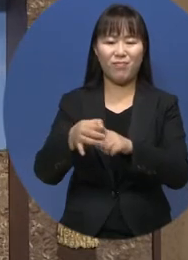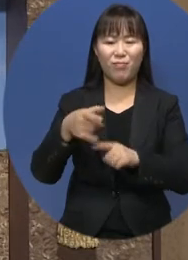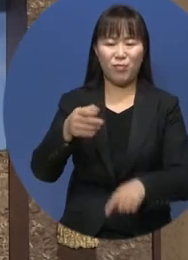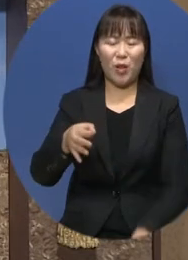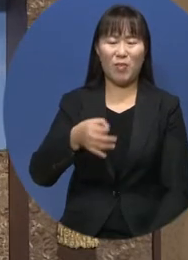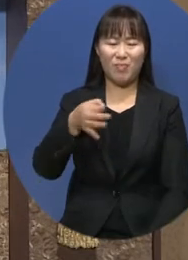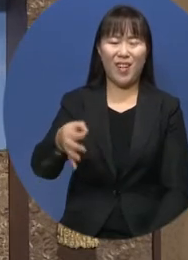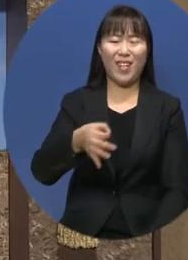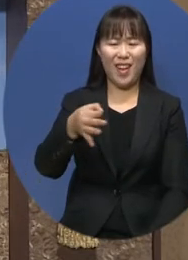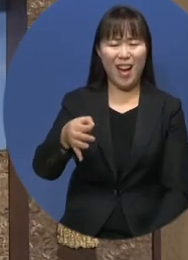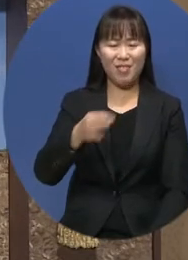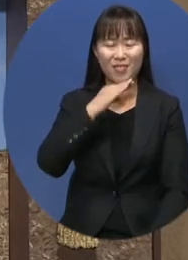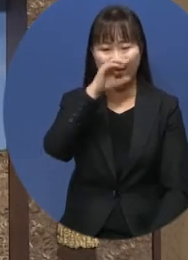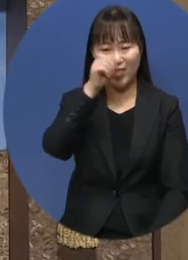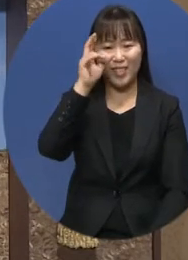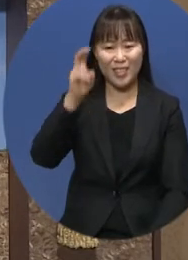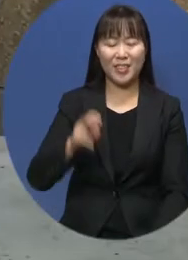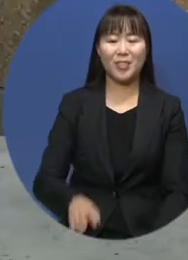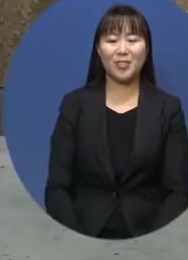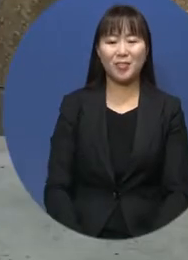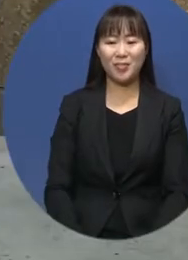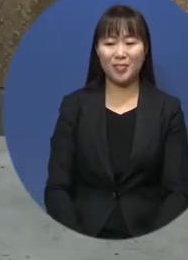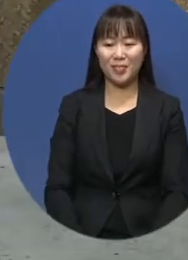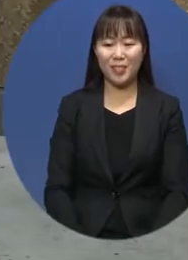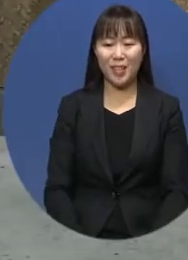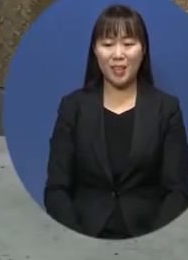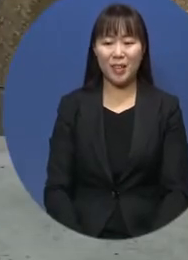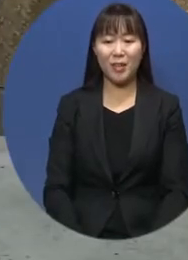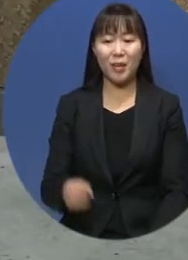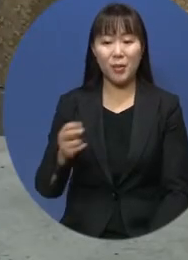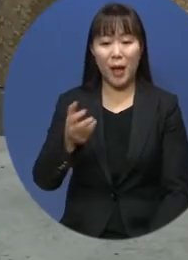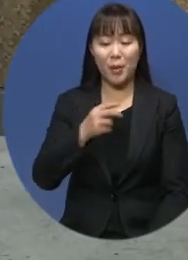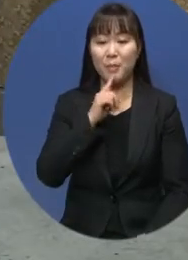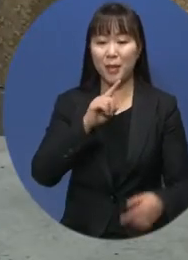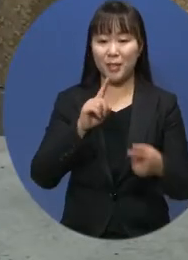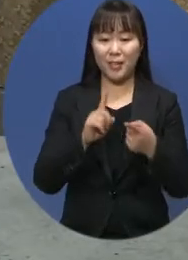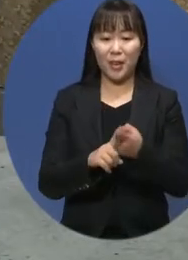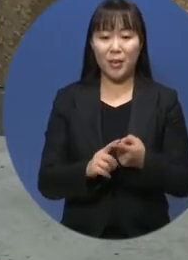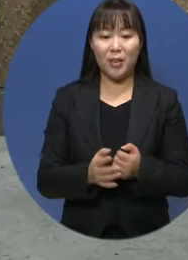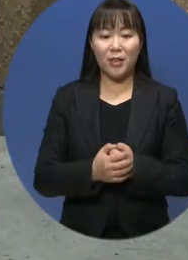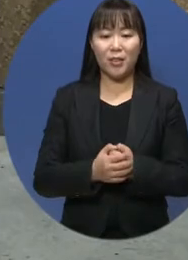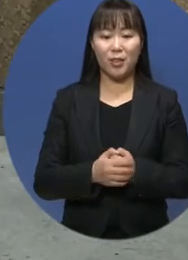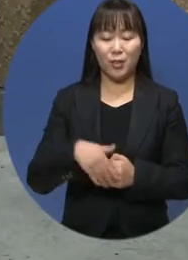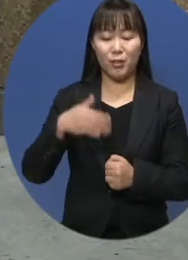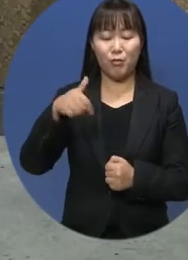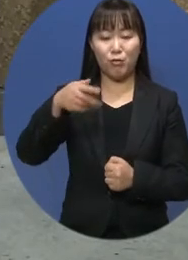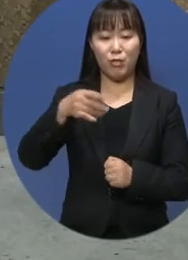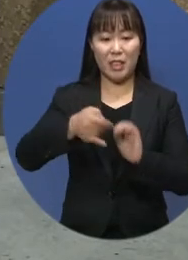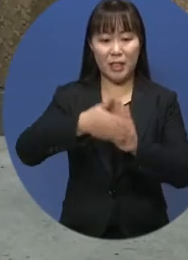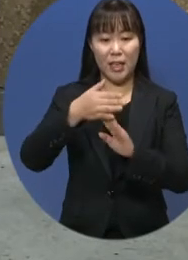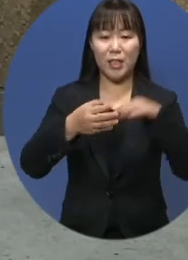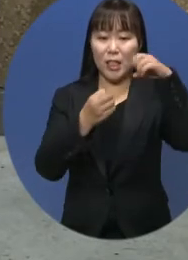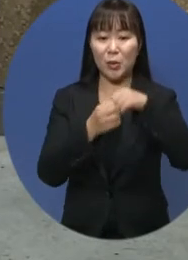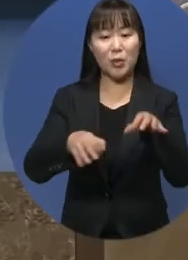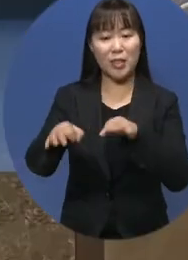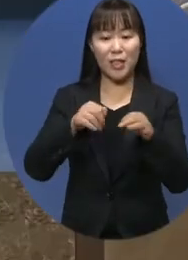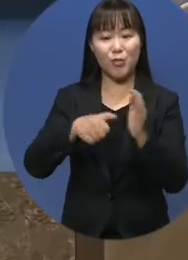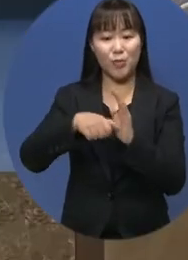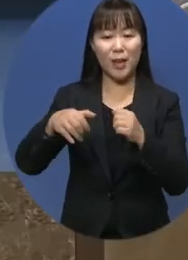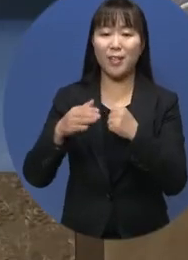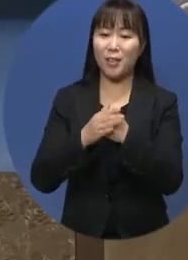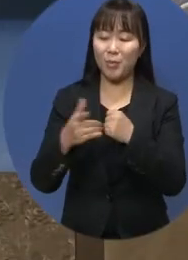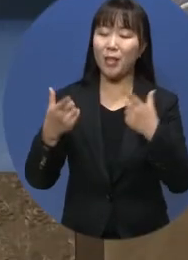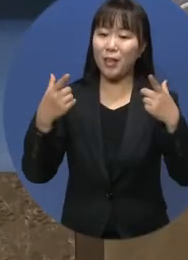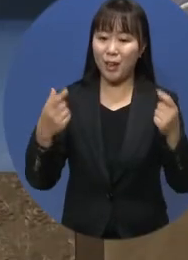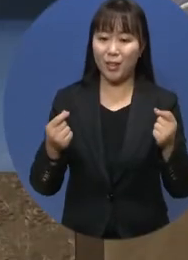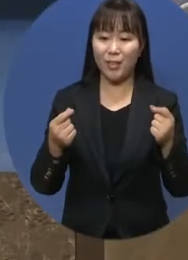아노락 계산하고 좋을꺼예요 그러니까요 그리고 이제 좀 앞서서 말씀해 주셨던 그 그릇이 에도 전통시장이 굉장히 또 유명하니까 이런